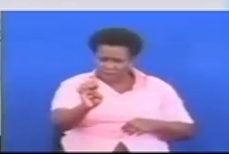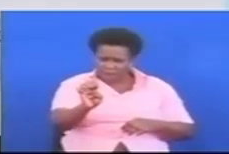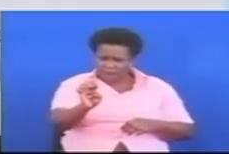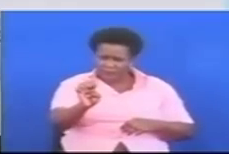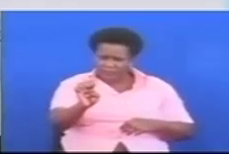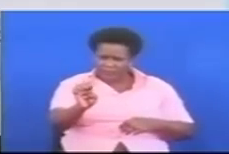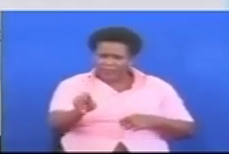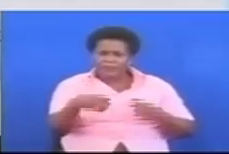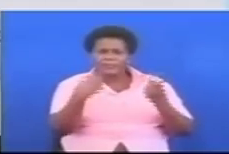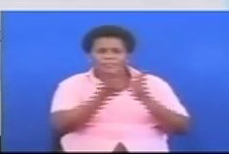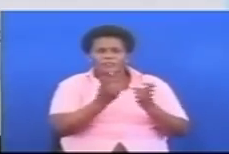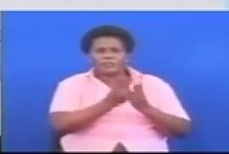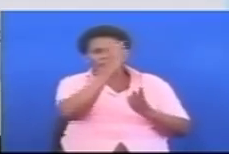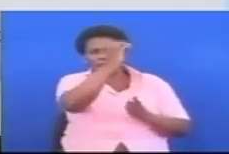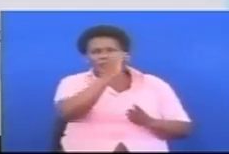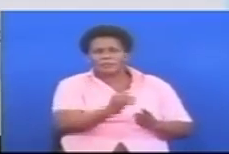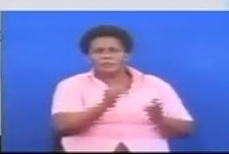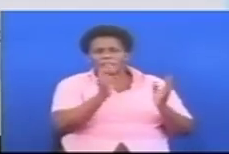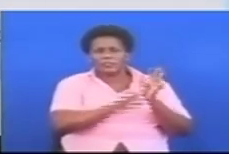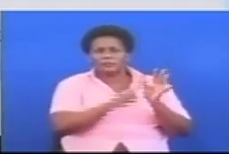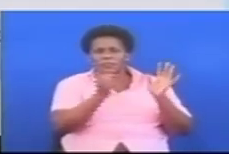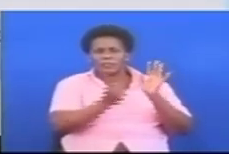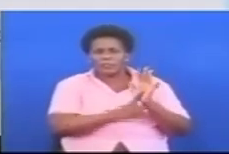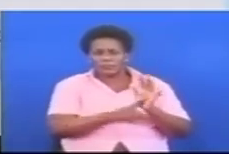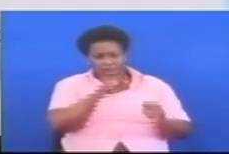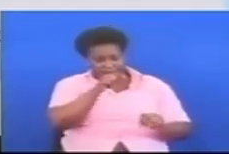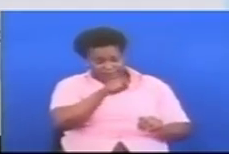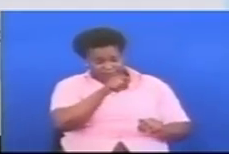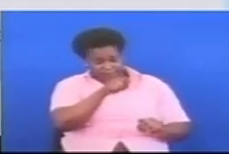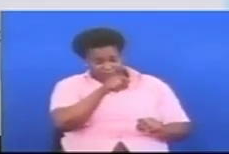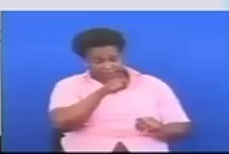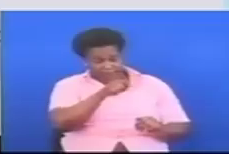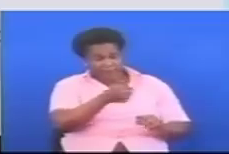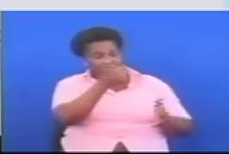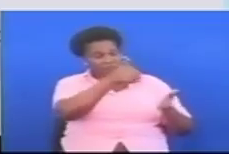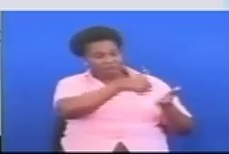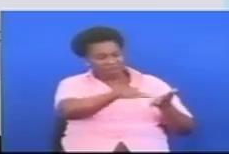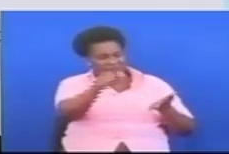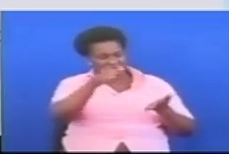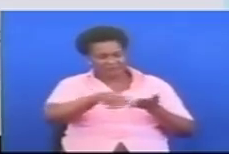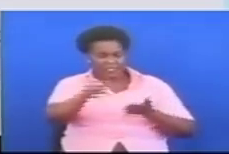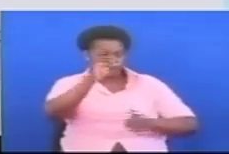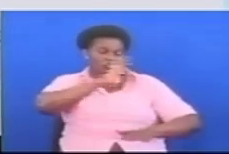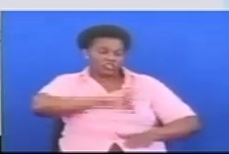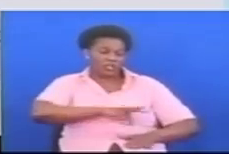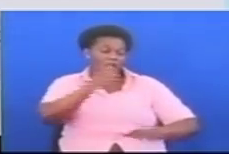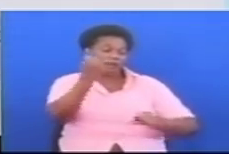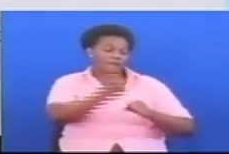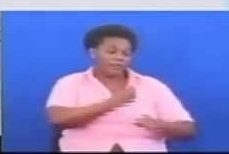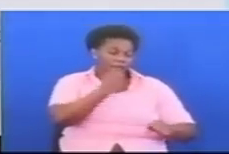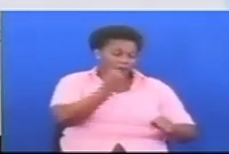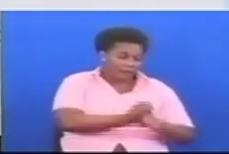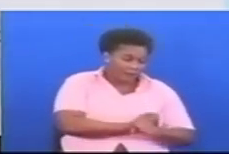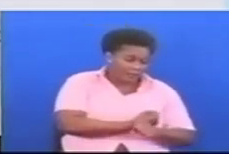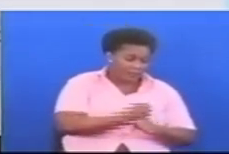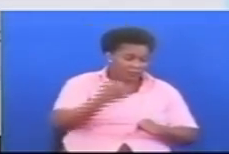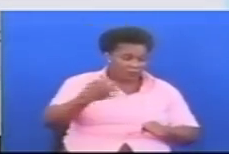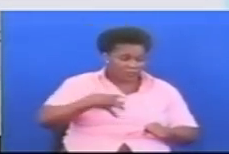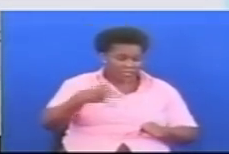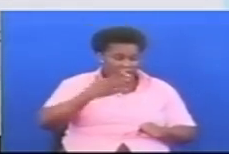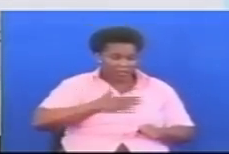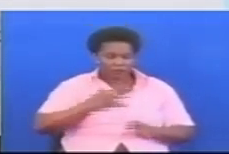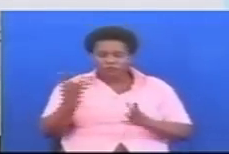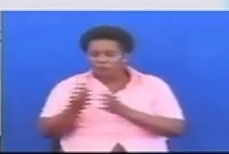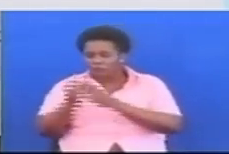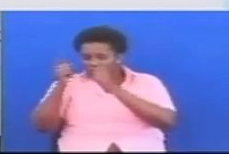17,459,556,555 sawa na 76% ni kwa ajili ya kulipa mishahara ya watumishi wa wizara na chuo cha maji.